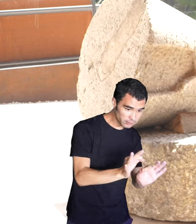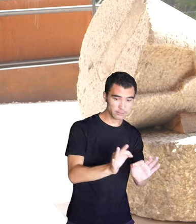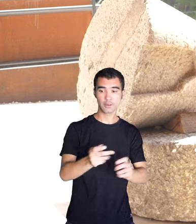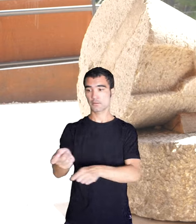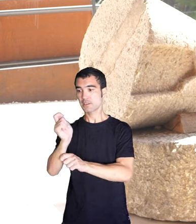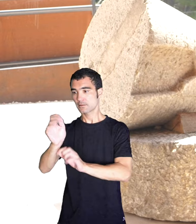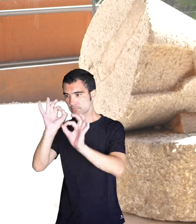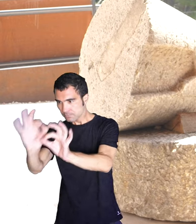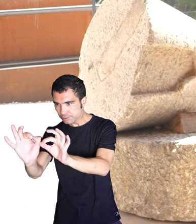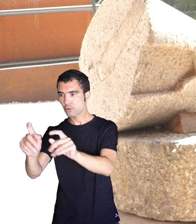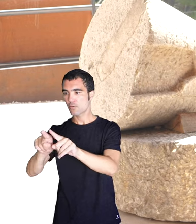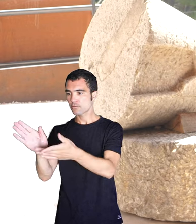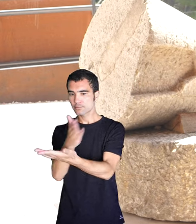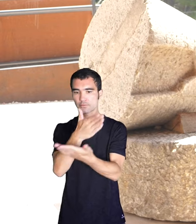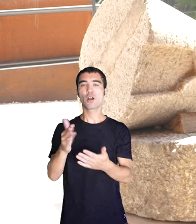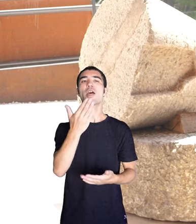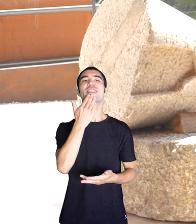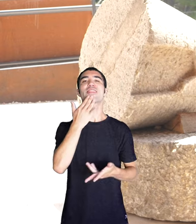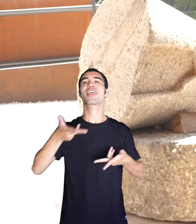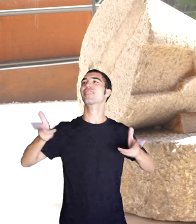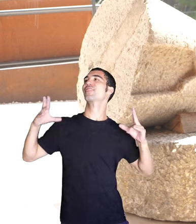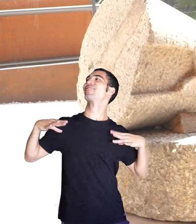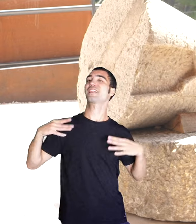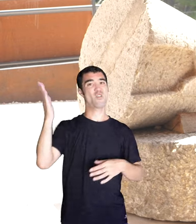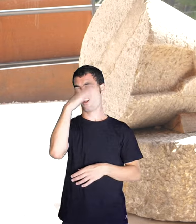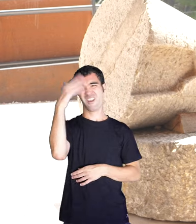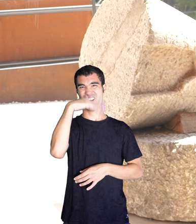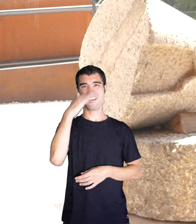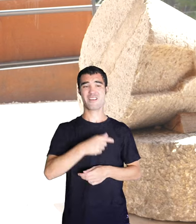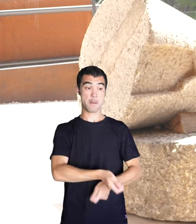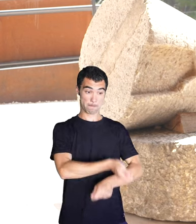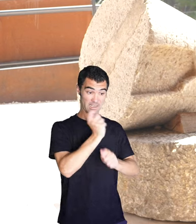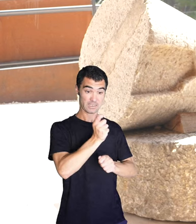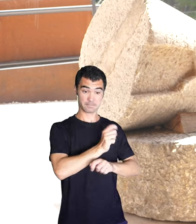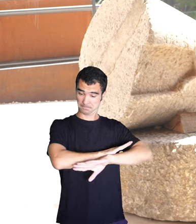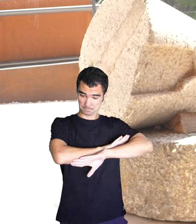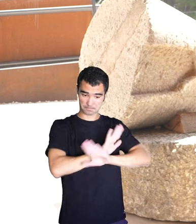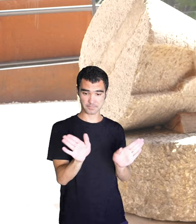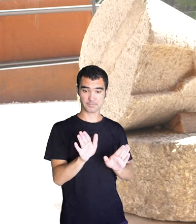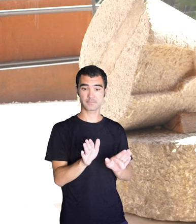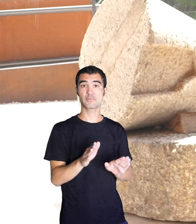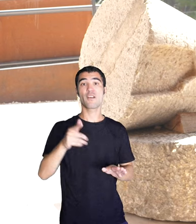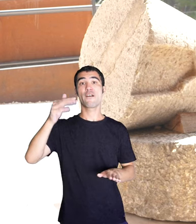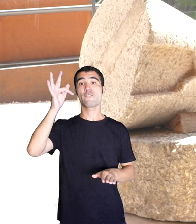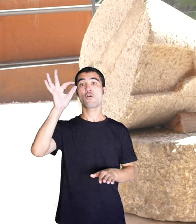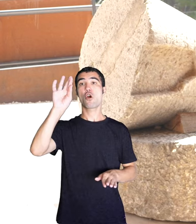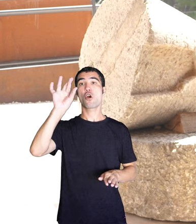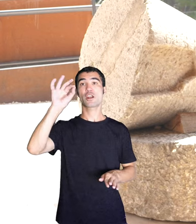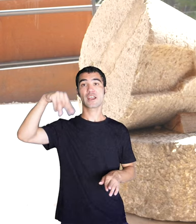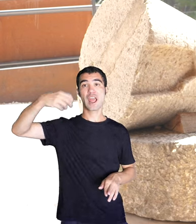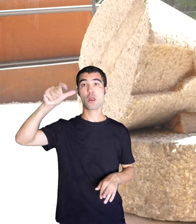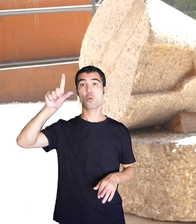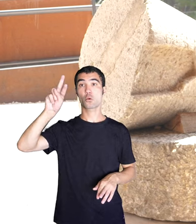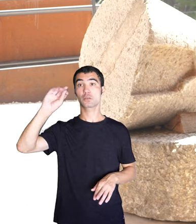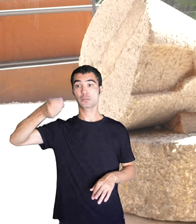No hi havia el recreo. Si s'anava a pescar de Fornalutx, jo sé que anaven a